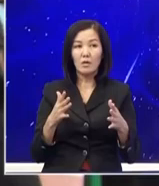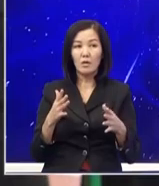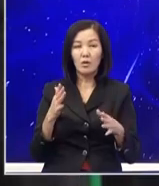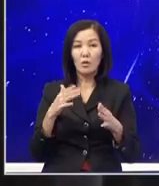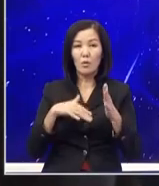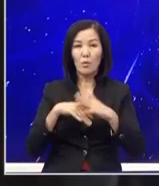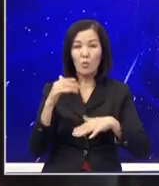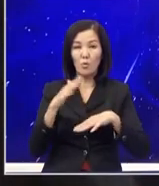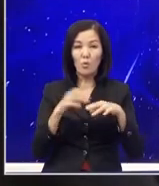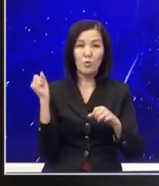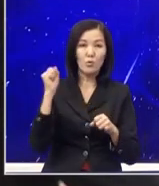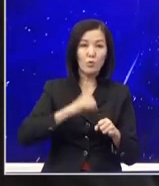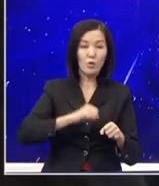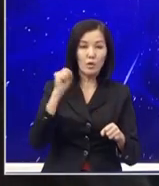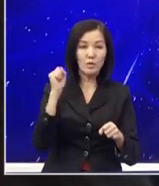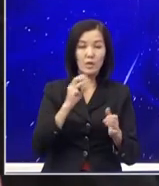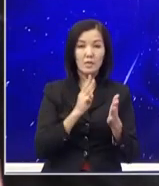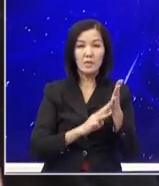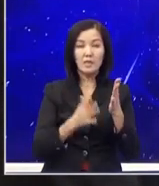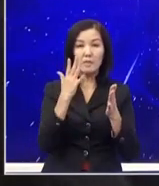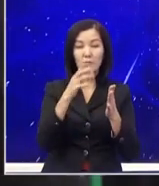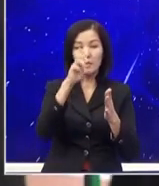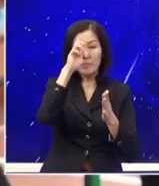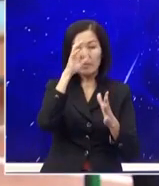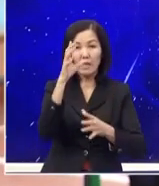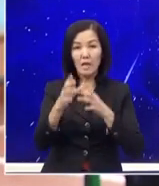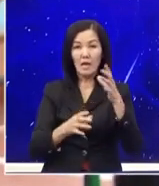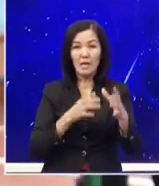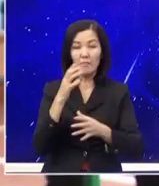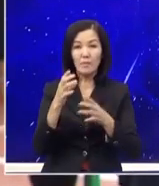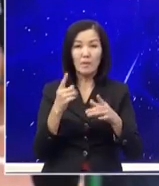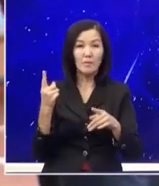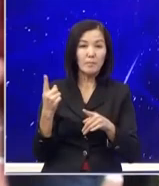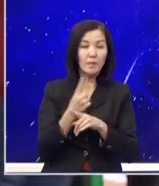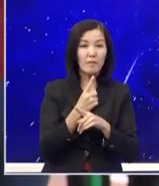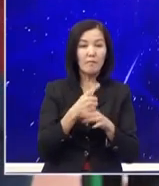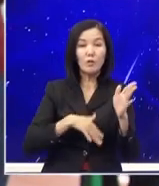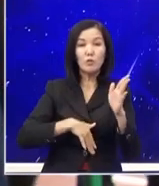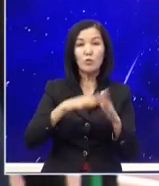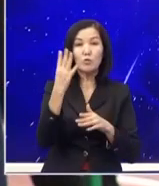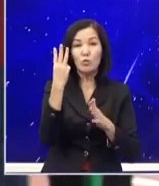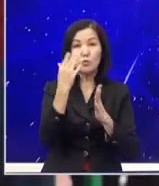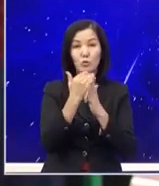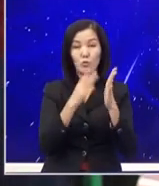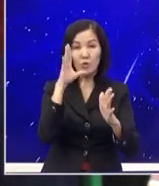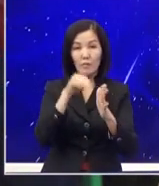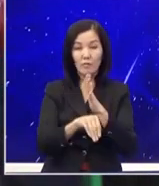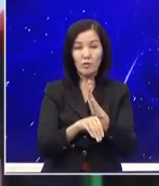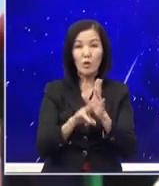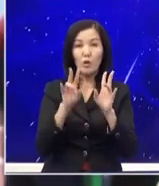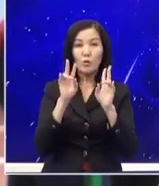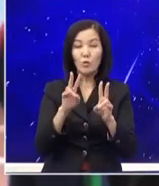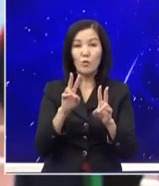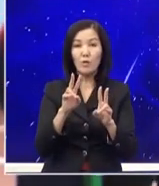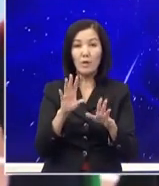ше 85 мемлекет болды өткен жылы. Әлем бойынша біз алғашқы үштіктеміз, екінші орындамыз. Бірақ медаль